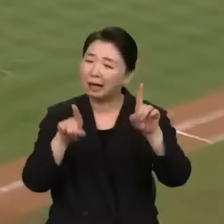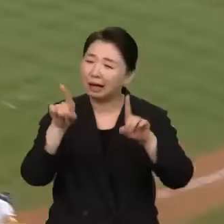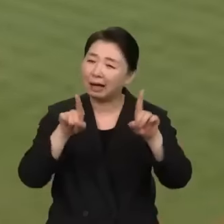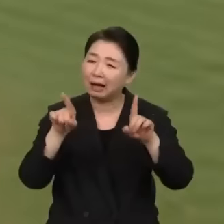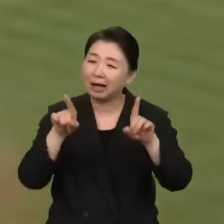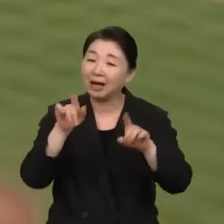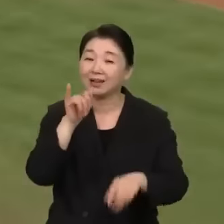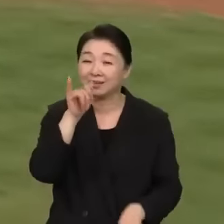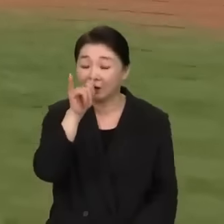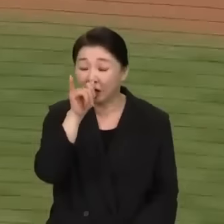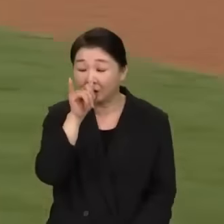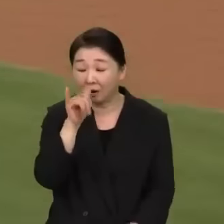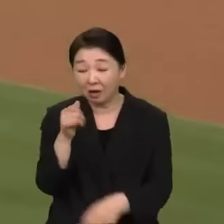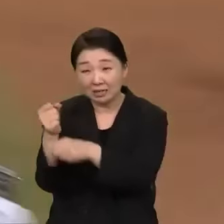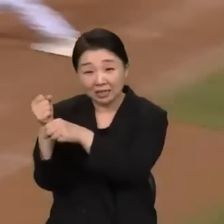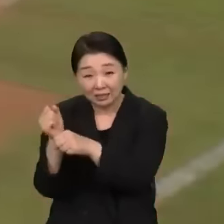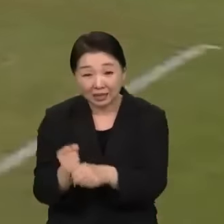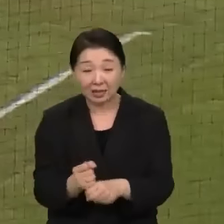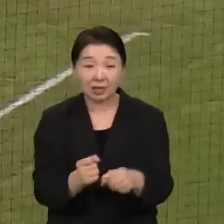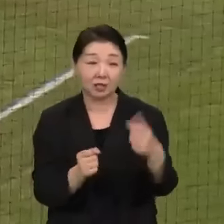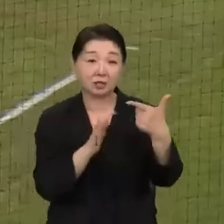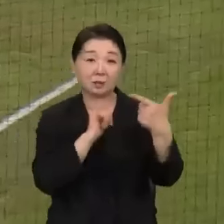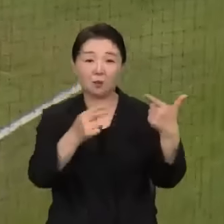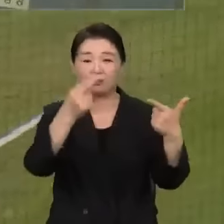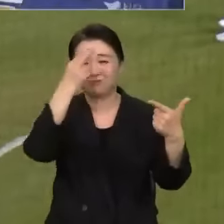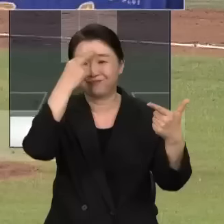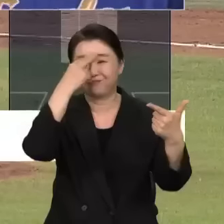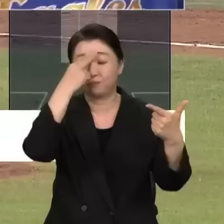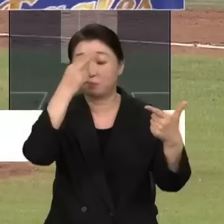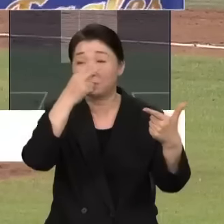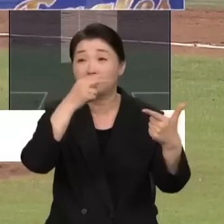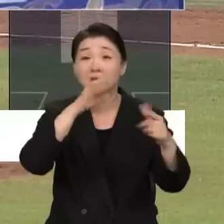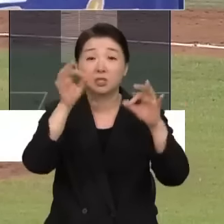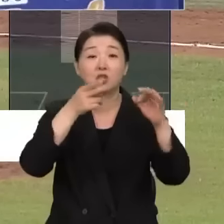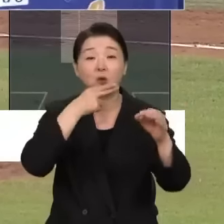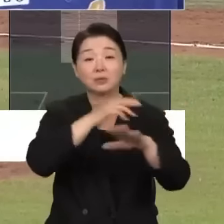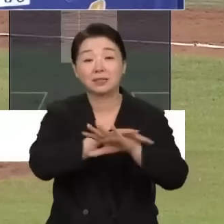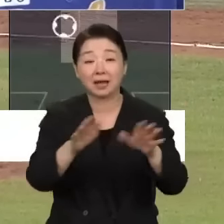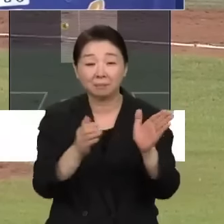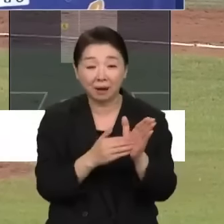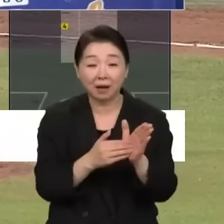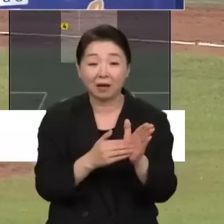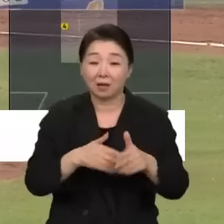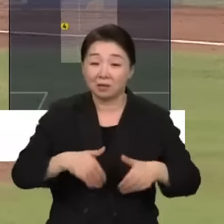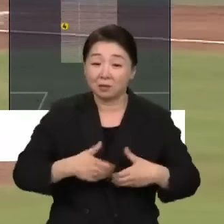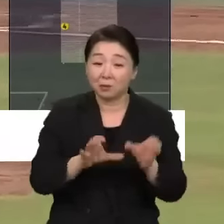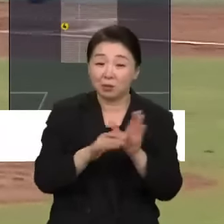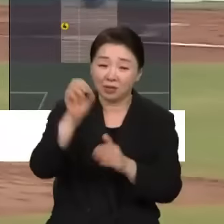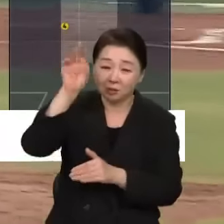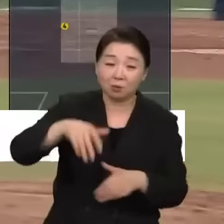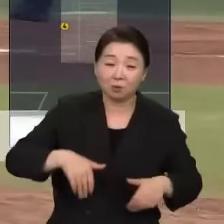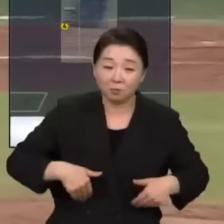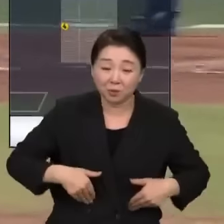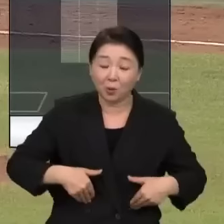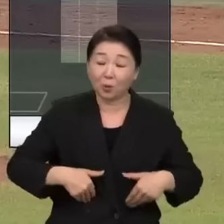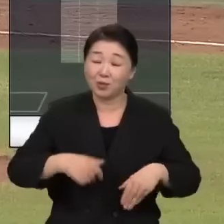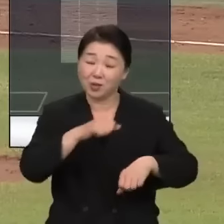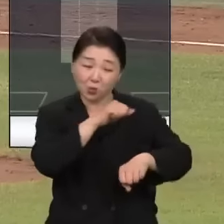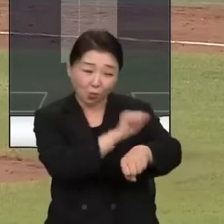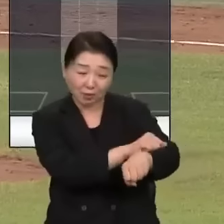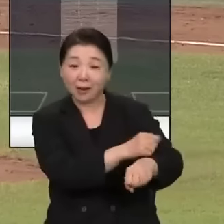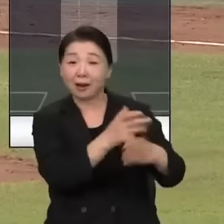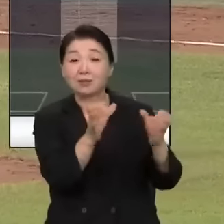듯 타자 6명을 모두 범타 처리했습니다. 팀이 필요할 때 던져야 되니까 필승조가 오늘 쉬어야 되는 상황이었고. 딱 두